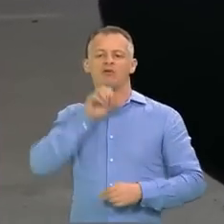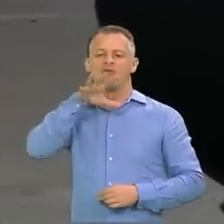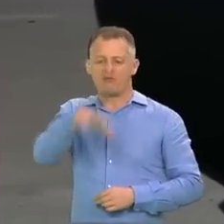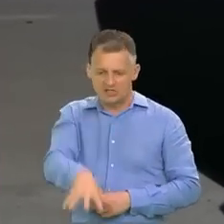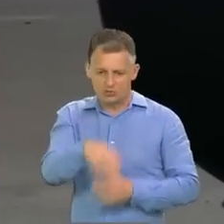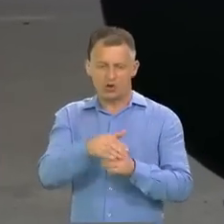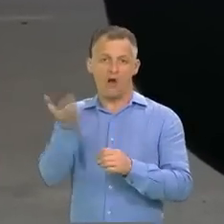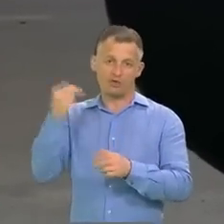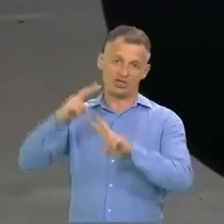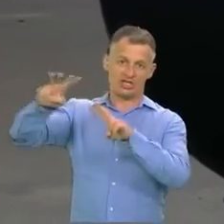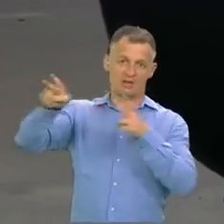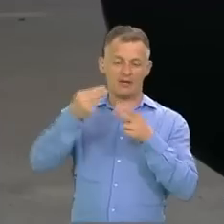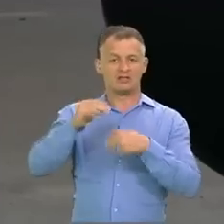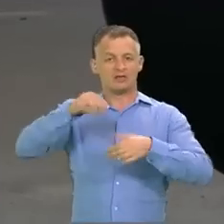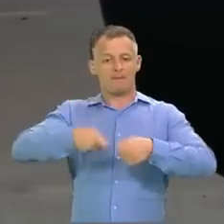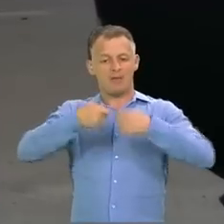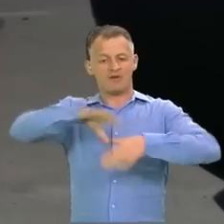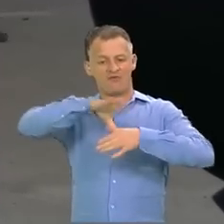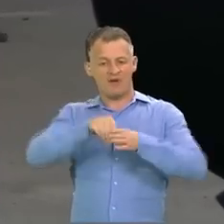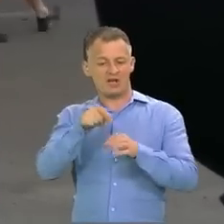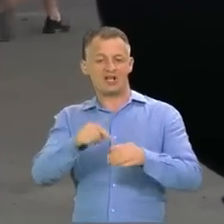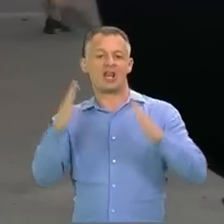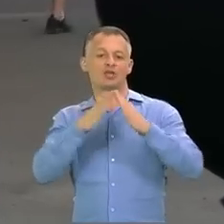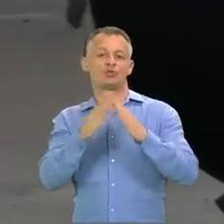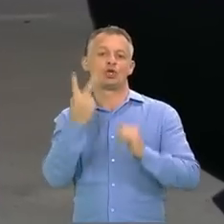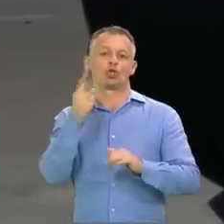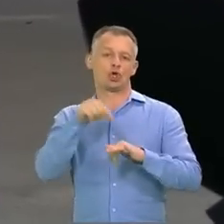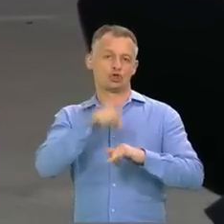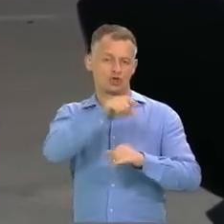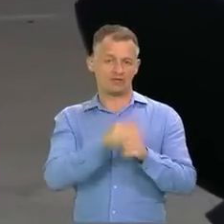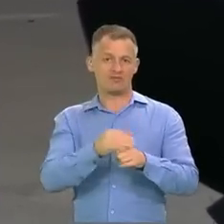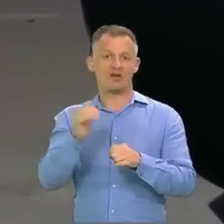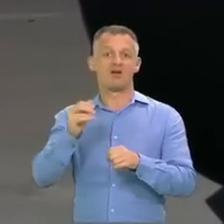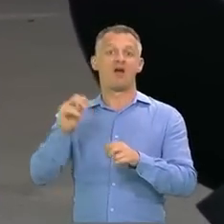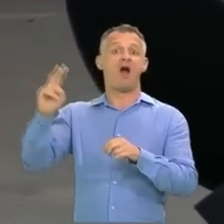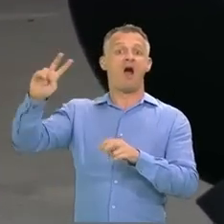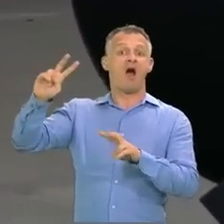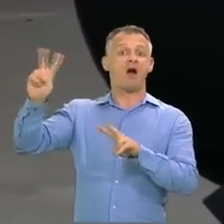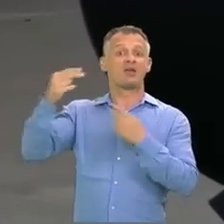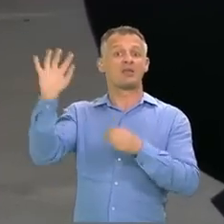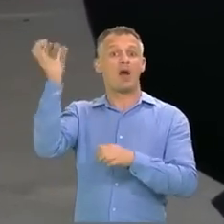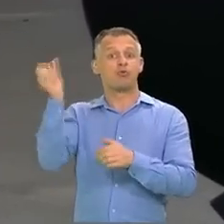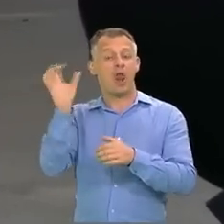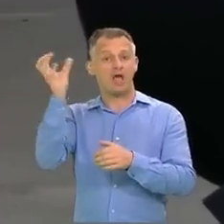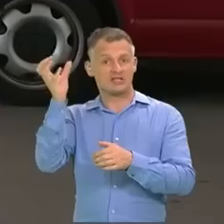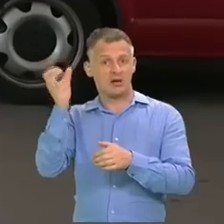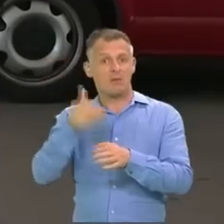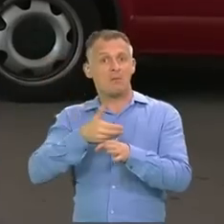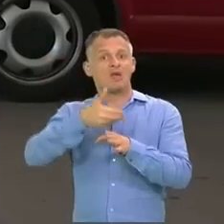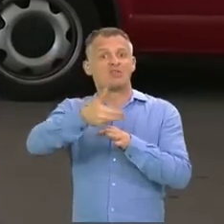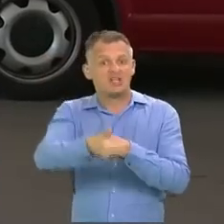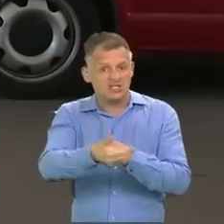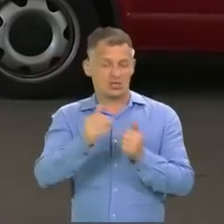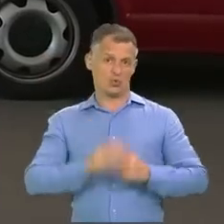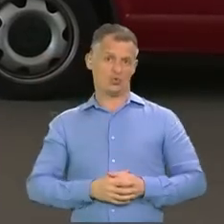Au fost chemați membrii familiei la domiciliul celor doi, însă ambulanța a fost solicitată de către aceștia